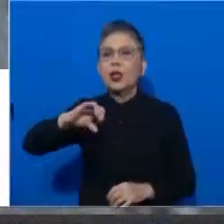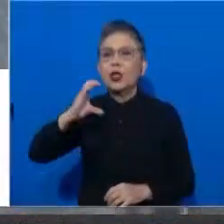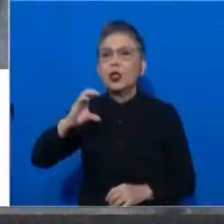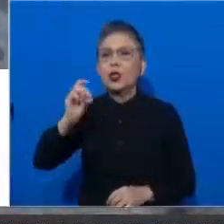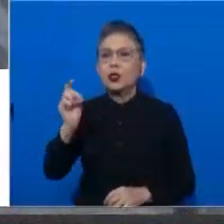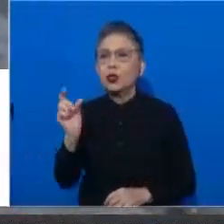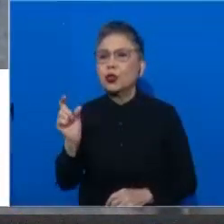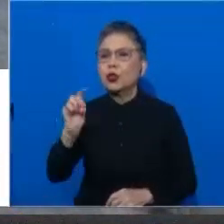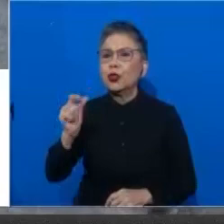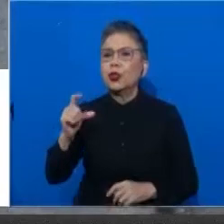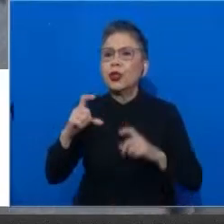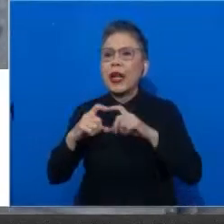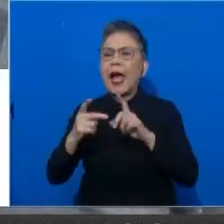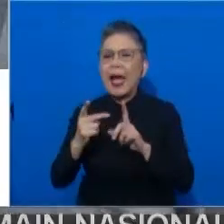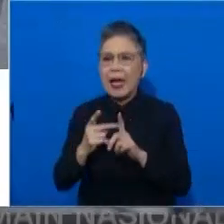khususnya di Asem Bagus.